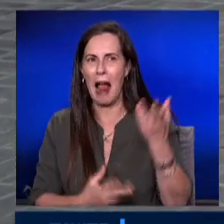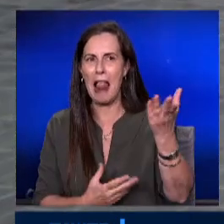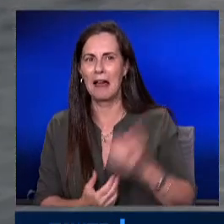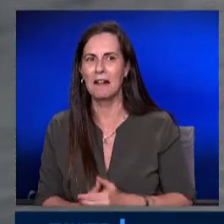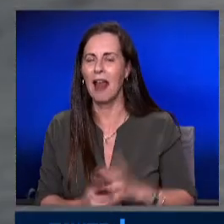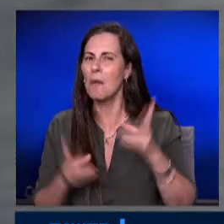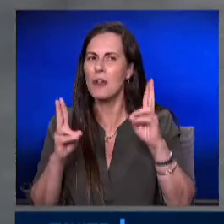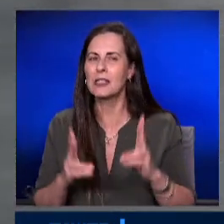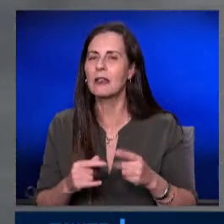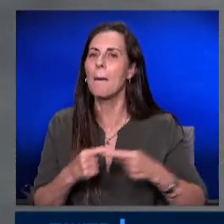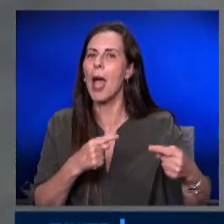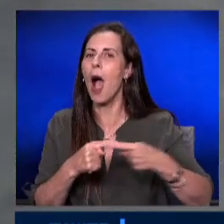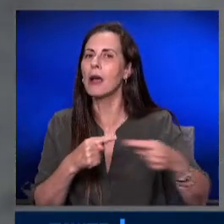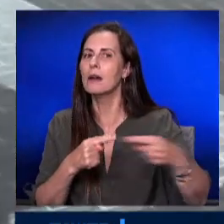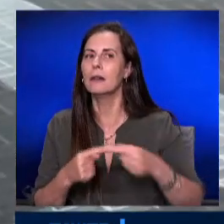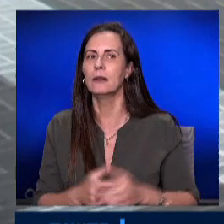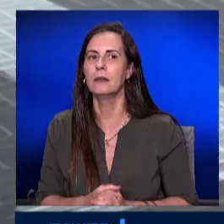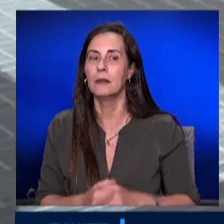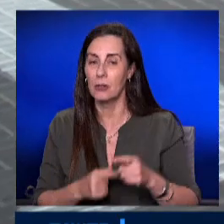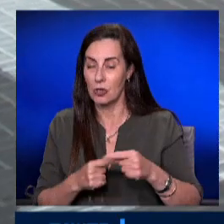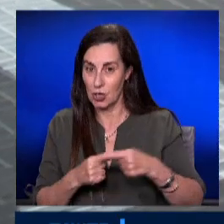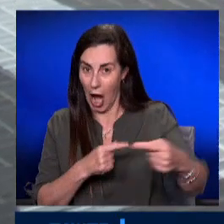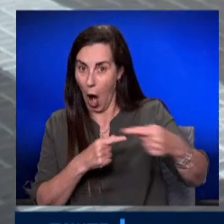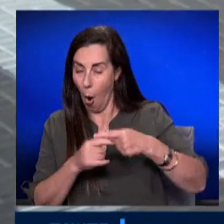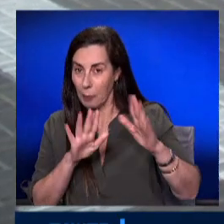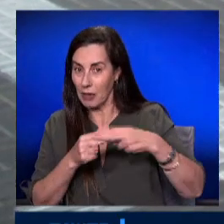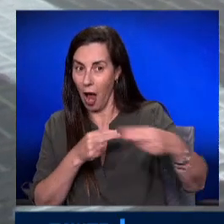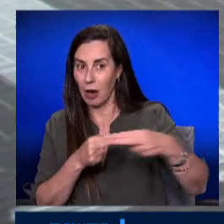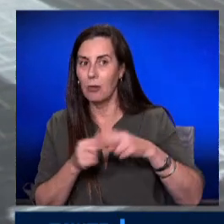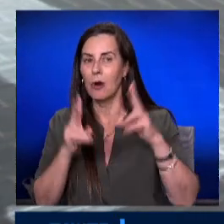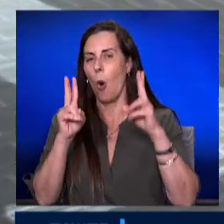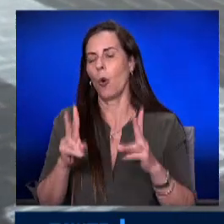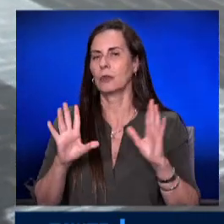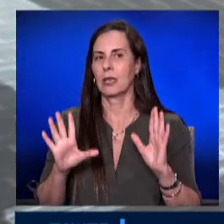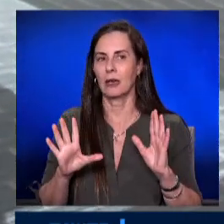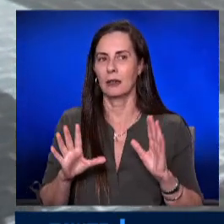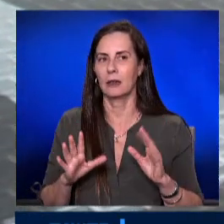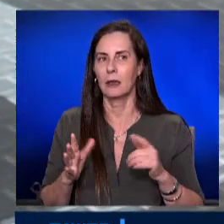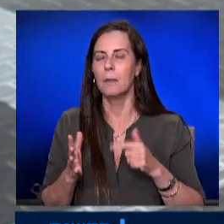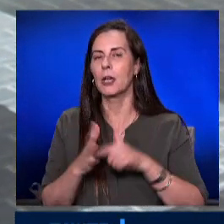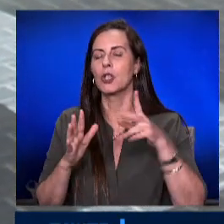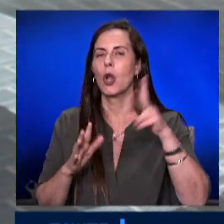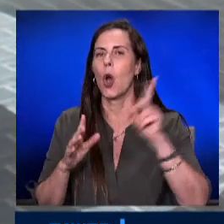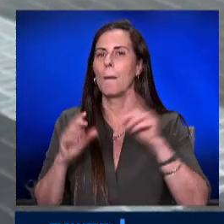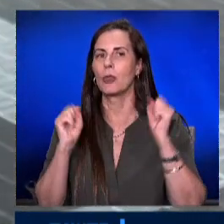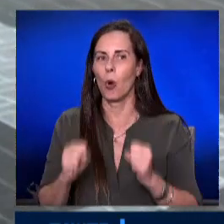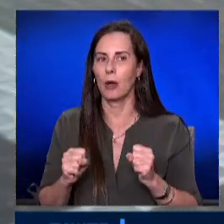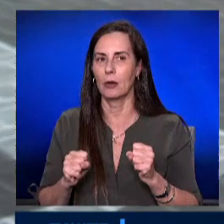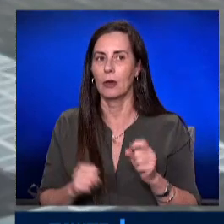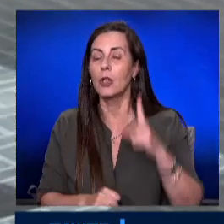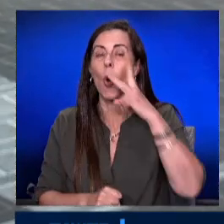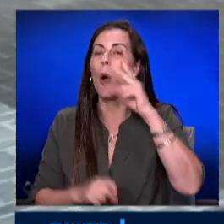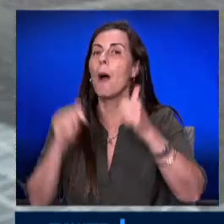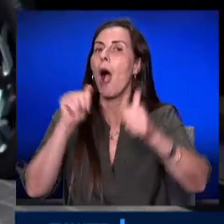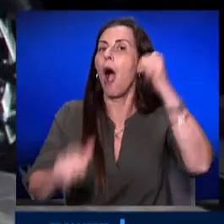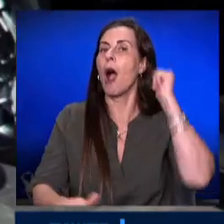הוא הפסיק? מרחק. כאשר אתה רחוק מדי, הוא אפשר את הפעולה? בגלל הבטיחות. בגלל הבטיחות. כי אתה לא רואה מה קורה